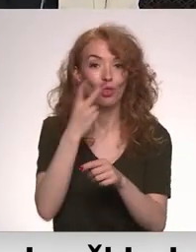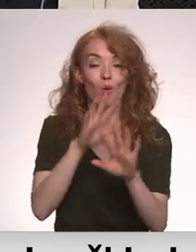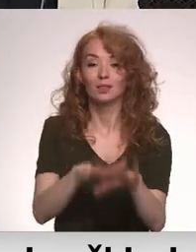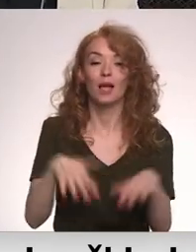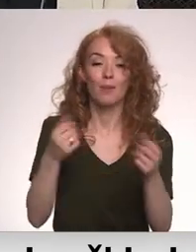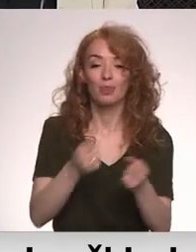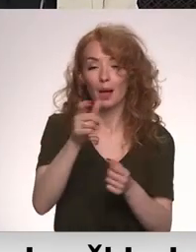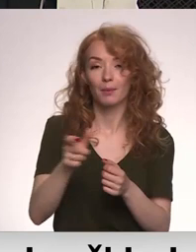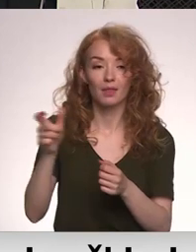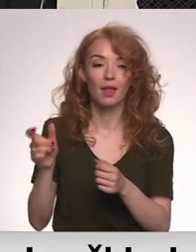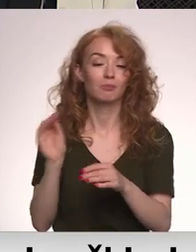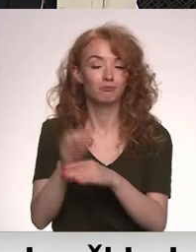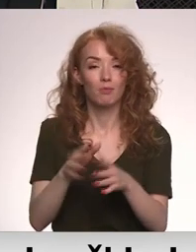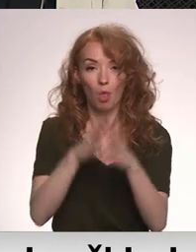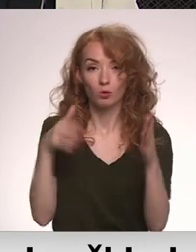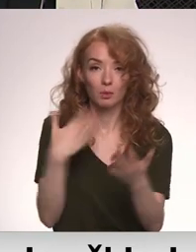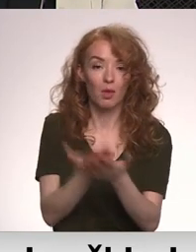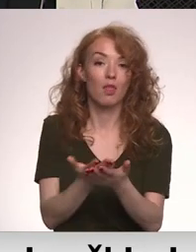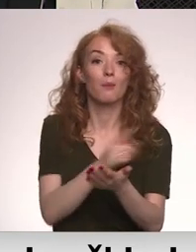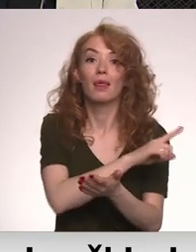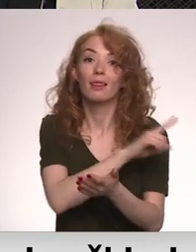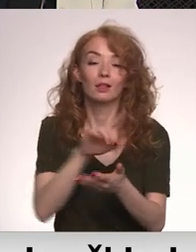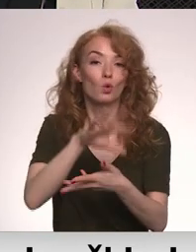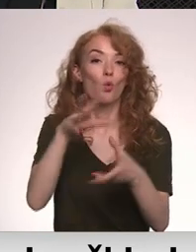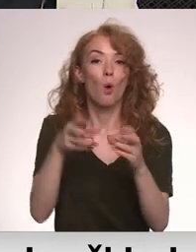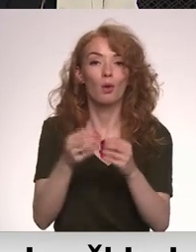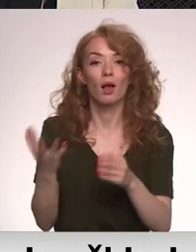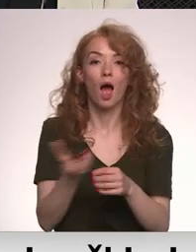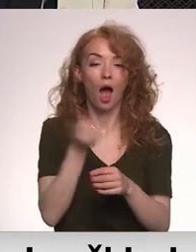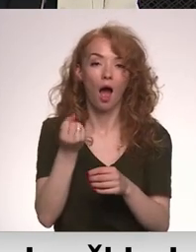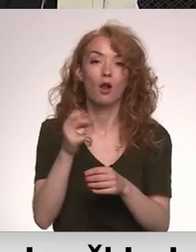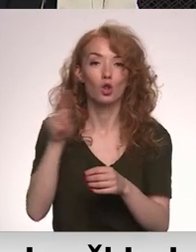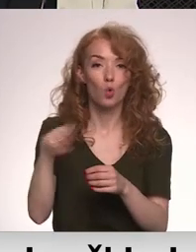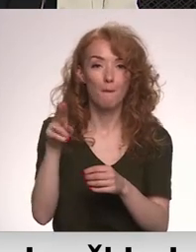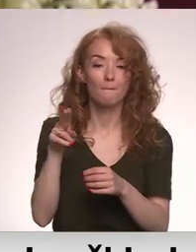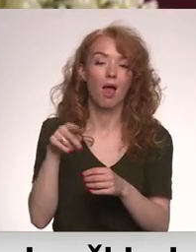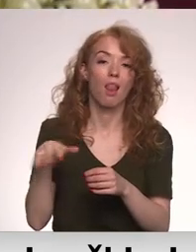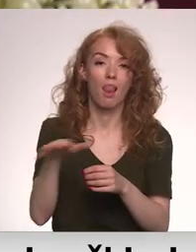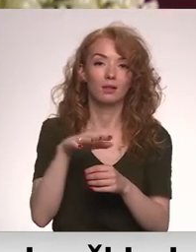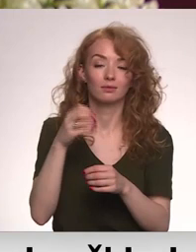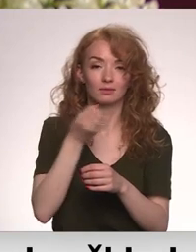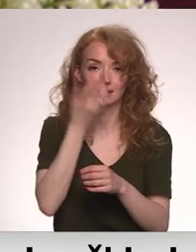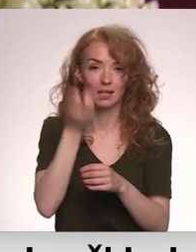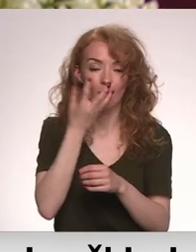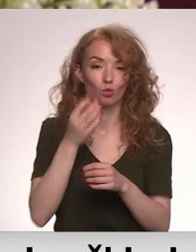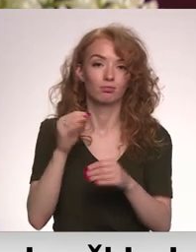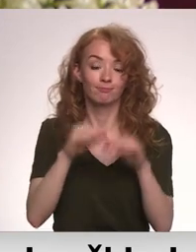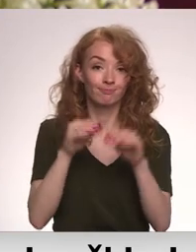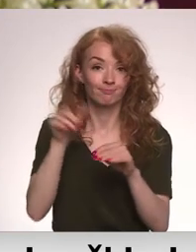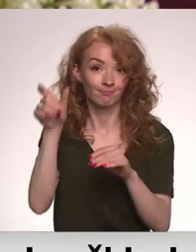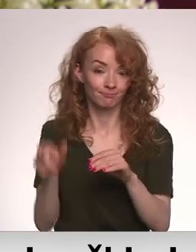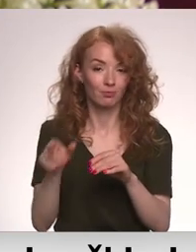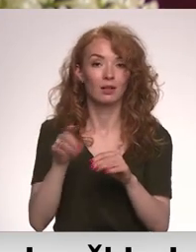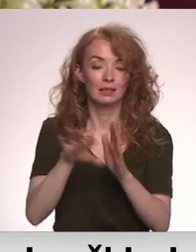Saeimas darbiniekiem nākuši vairāki piedāvājumi līdz kopīgi ar Dobeles ceriņu dārza selekcionāriem. Izvēlēts nosaukums, kas